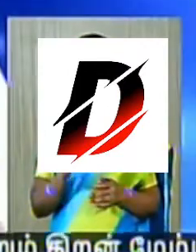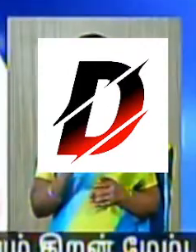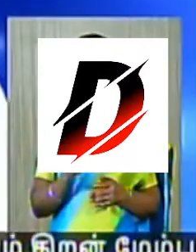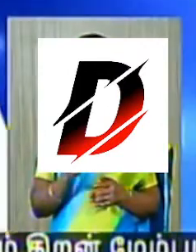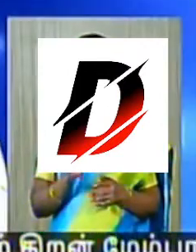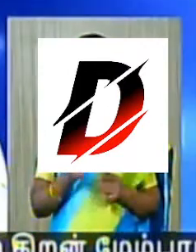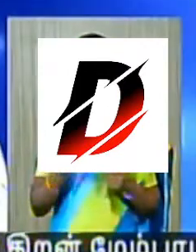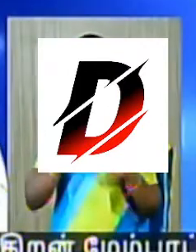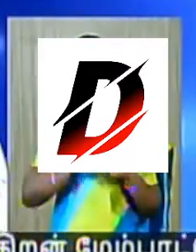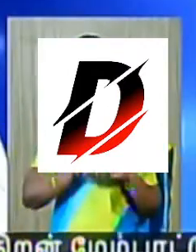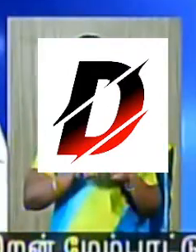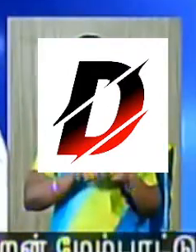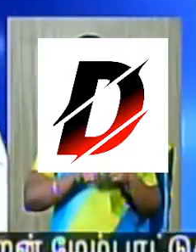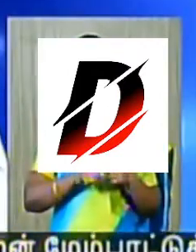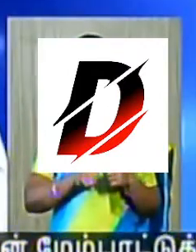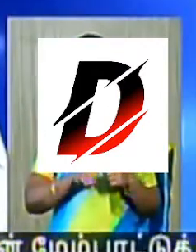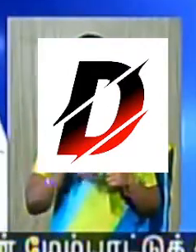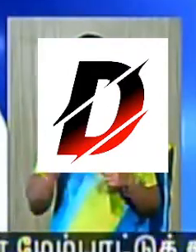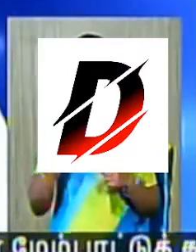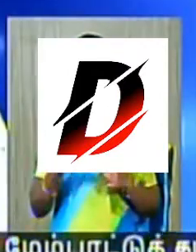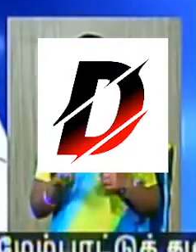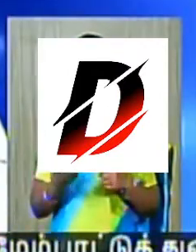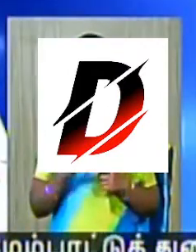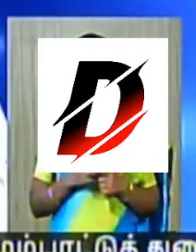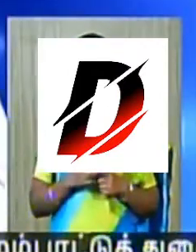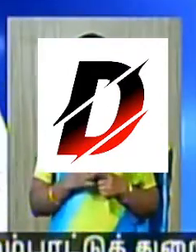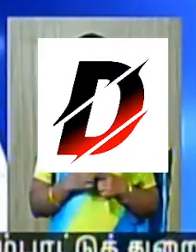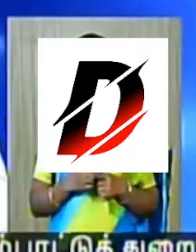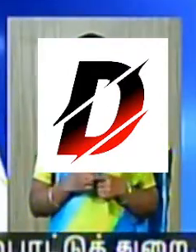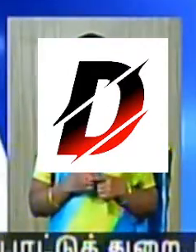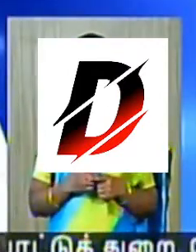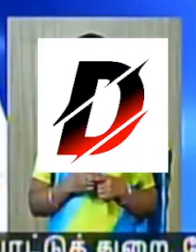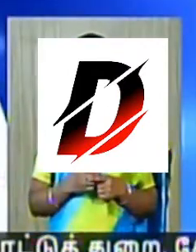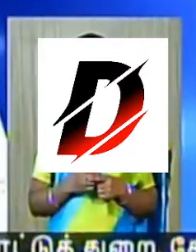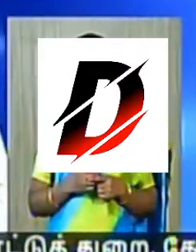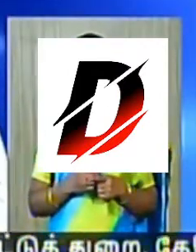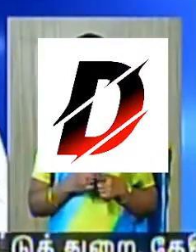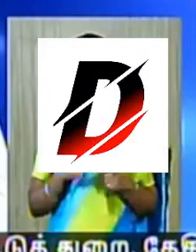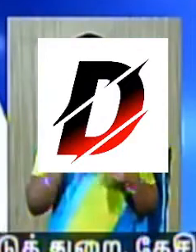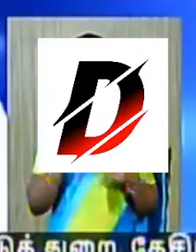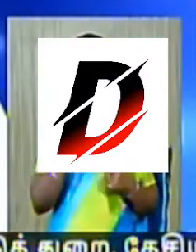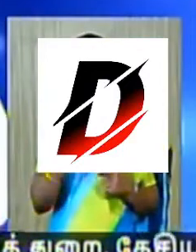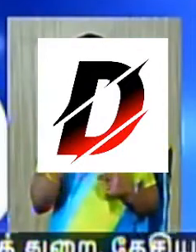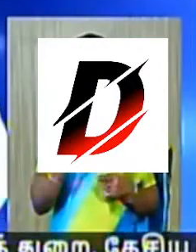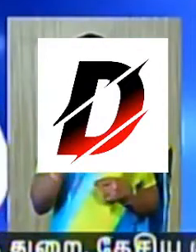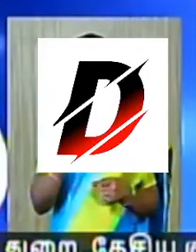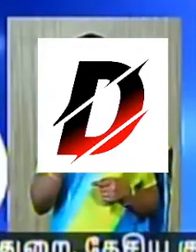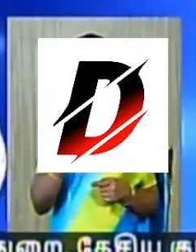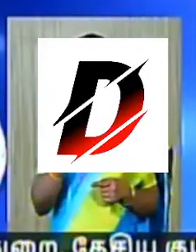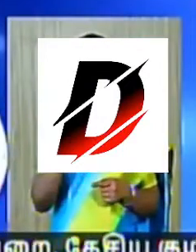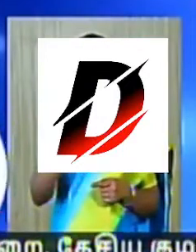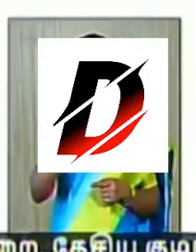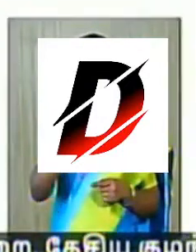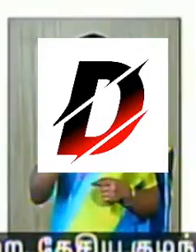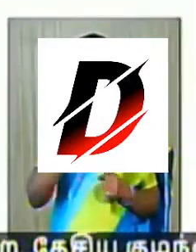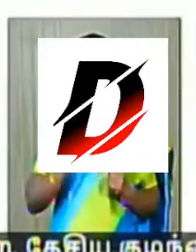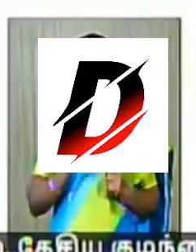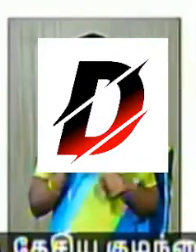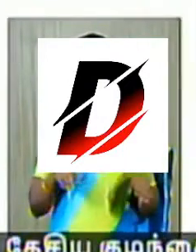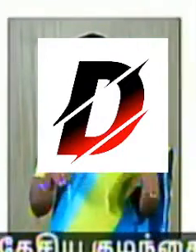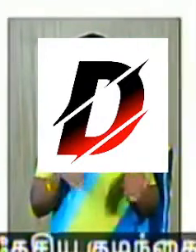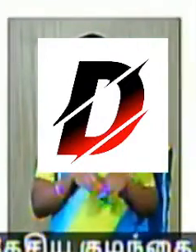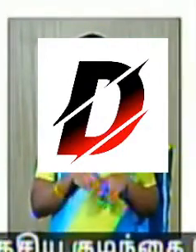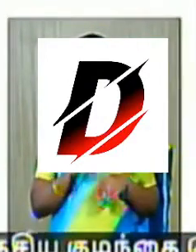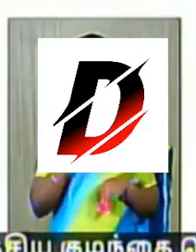தான் மாறும். குறை எண்ணாக இருக்கக்கூடியதை வர்க்கப்படுத்தினால் மிக எண் தான் கிடைக்கும். அப்போ அந்த -1 வர்க்கப்படுத்தினால்